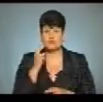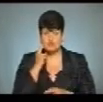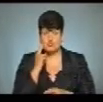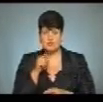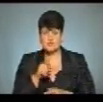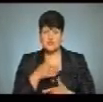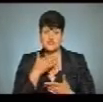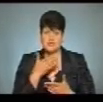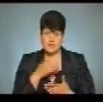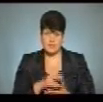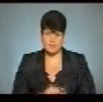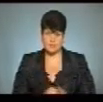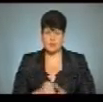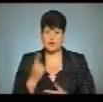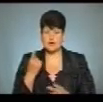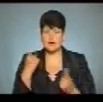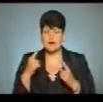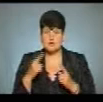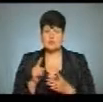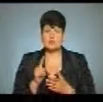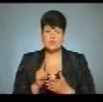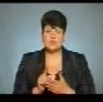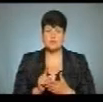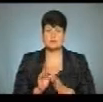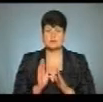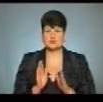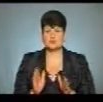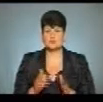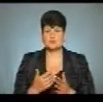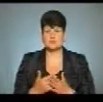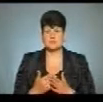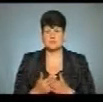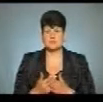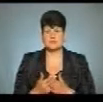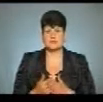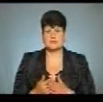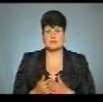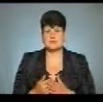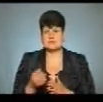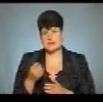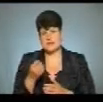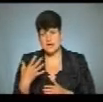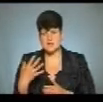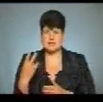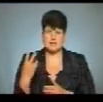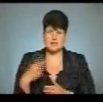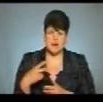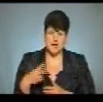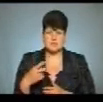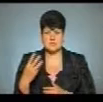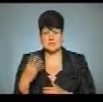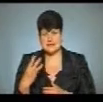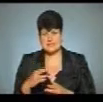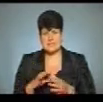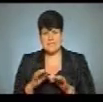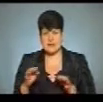їх читали. Одна казочка повинна йти десь на лист. Це повинно бути 15, 20, 30